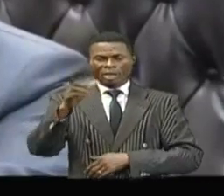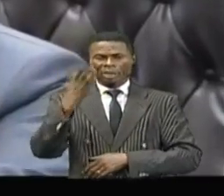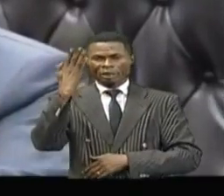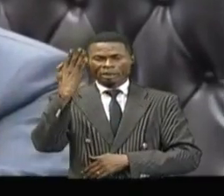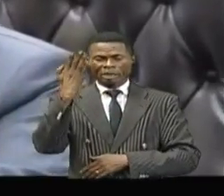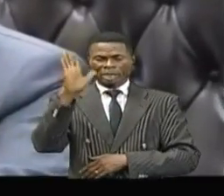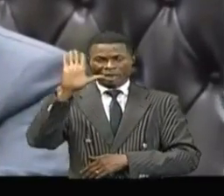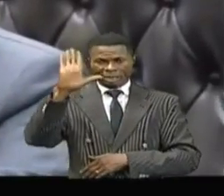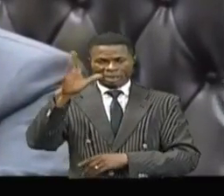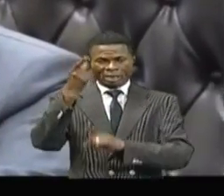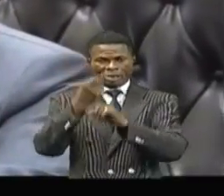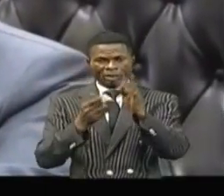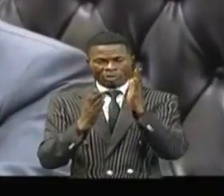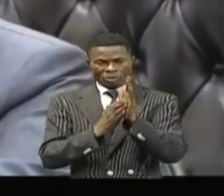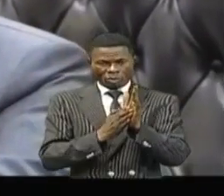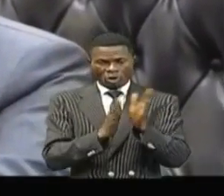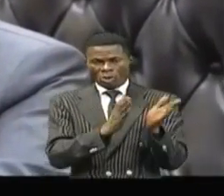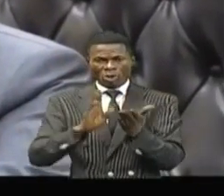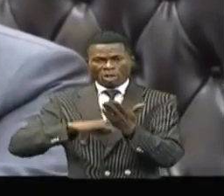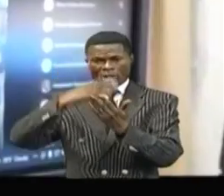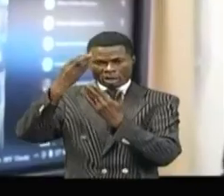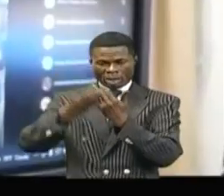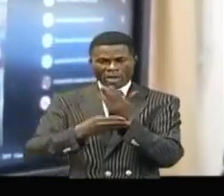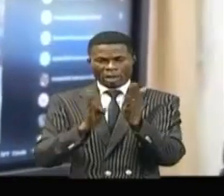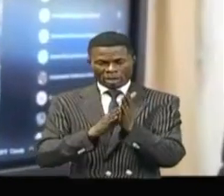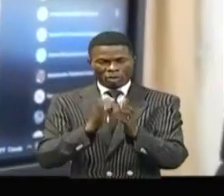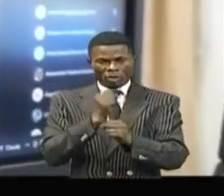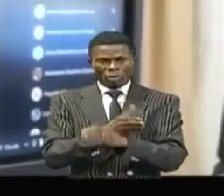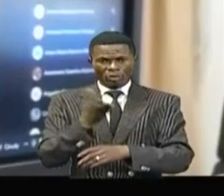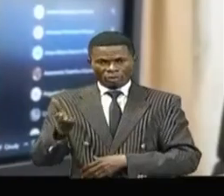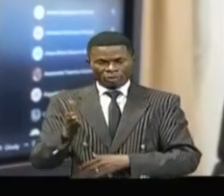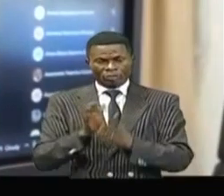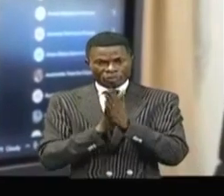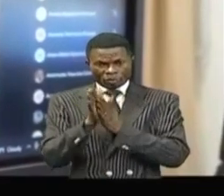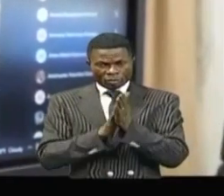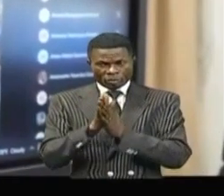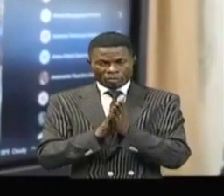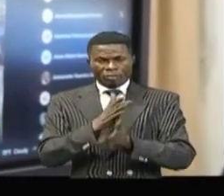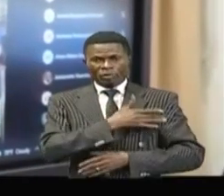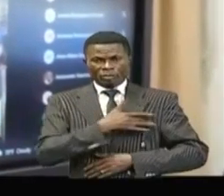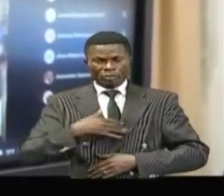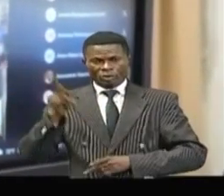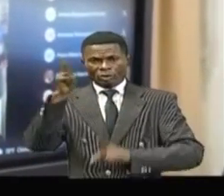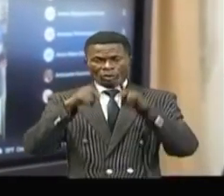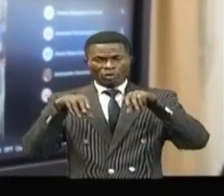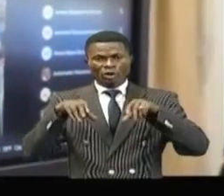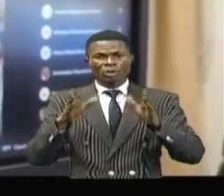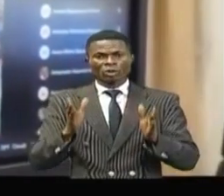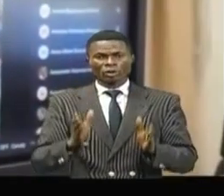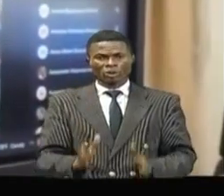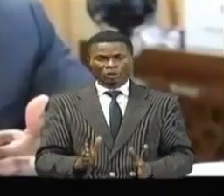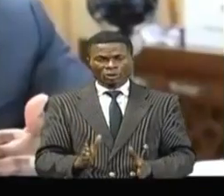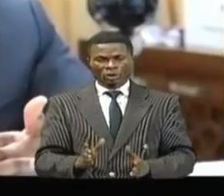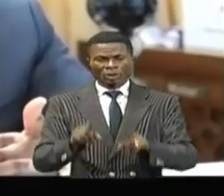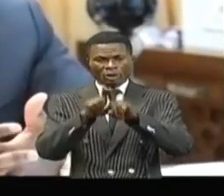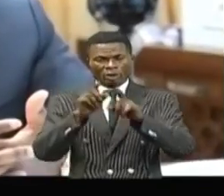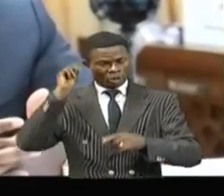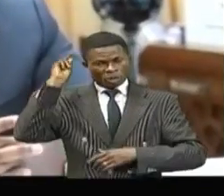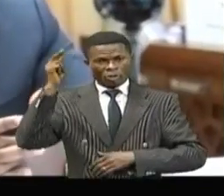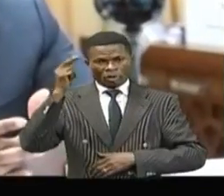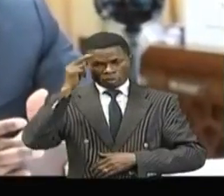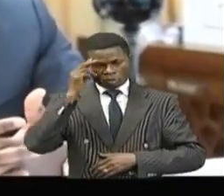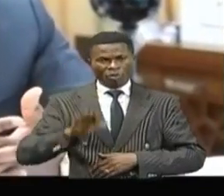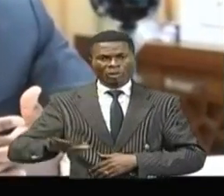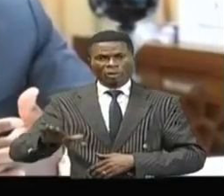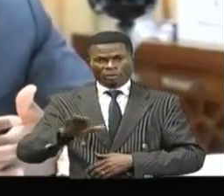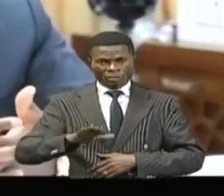2022, tel que prévu par le calendrier scolaire. Souhaitant au nom du peuple congolais et à celui du gouvernement de la